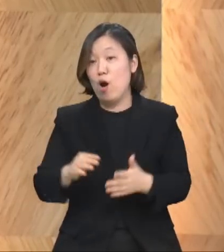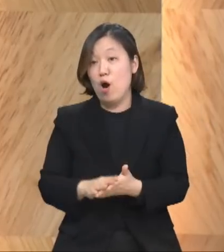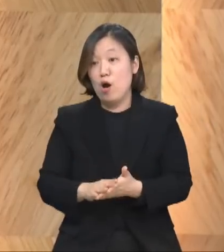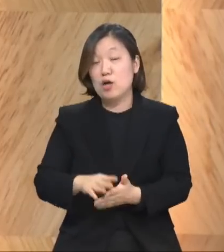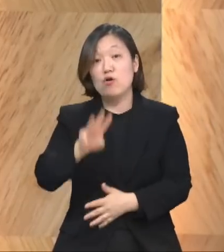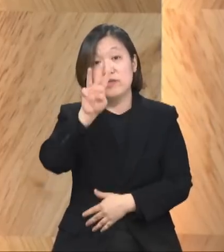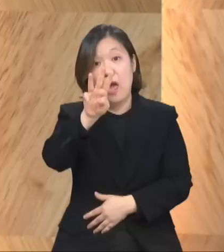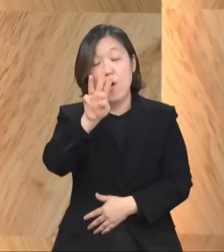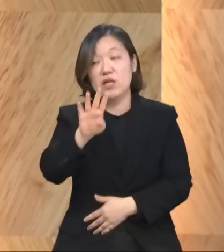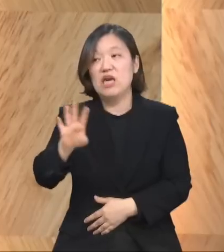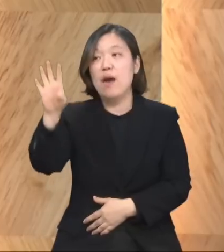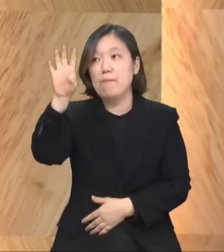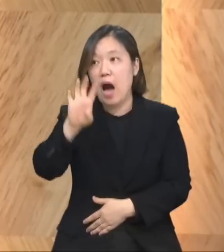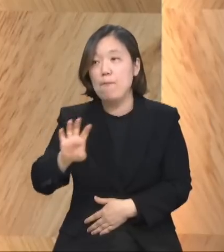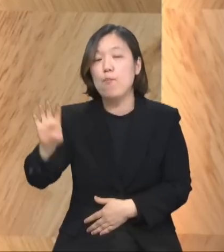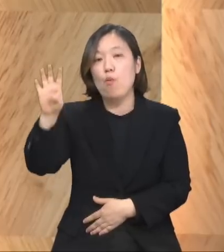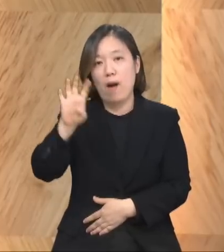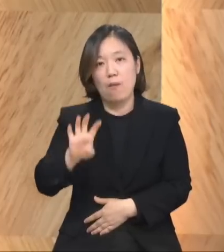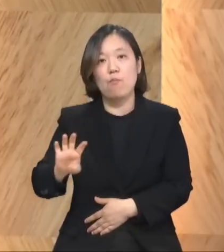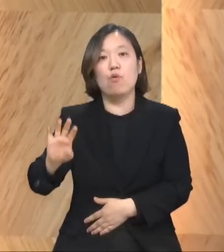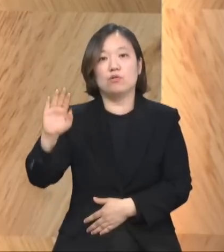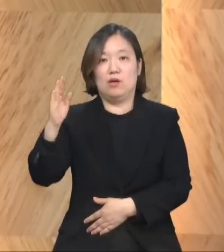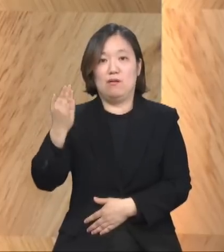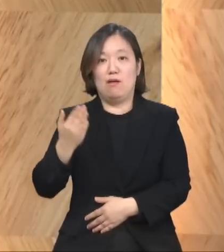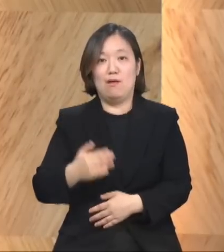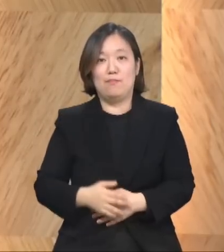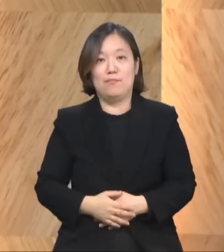깨서 반복했다는 거예요 그 기도할 때